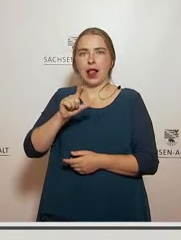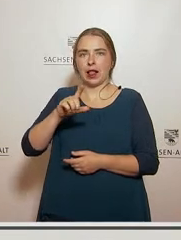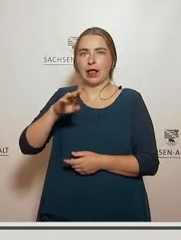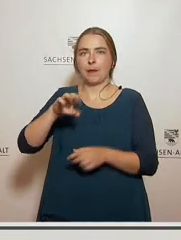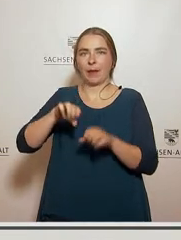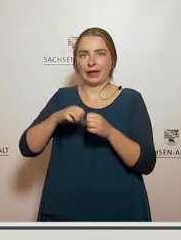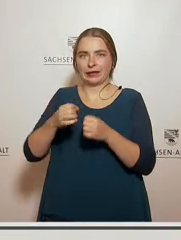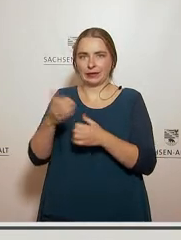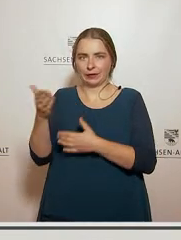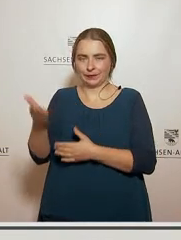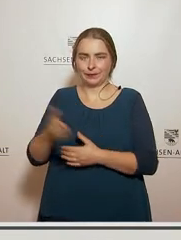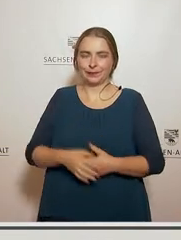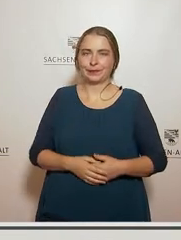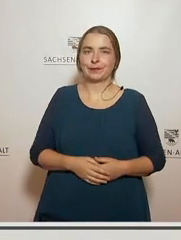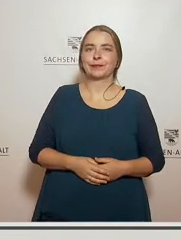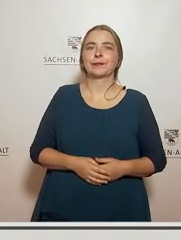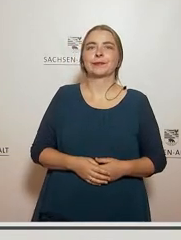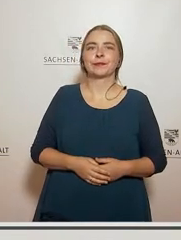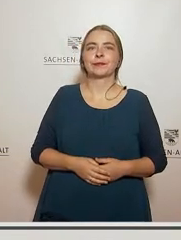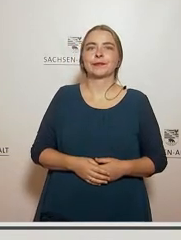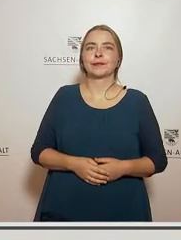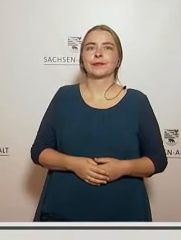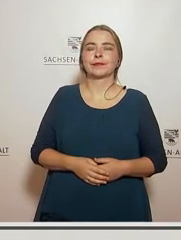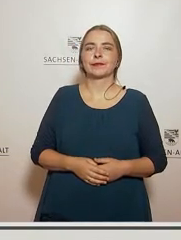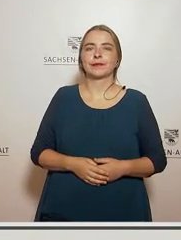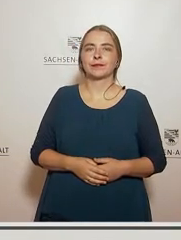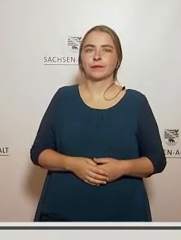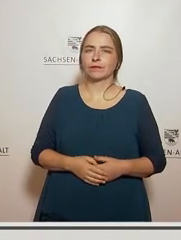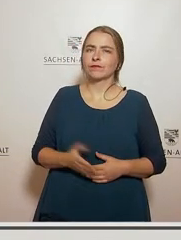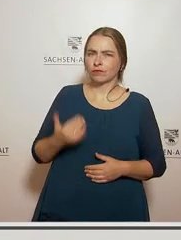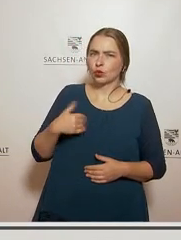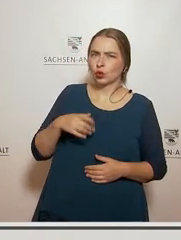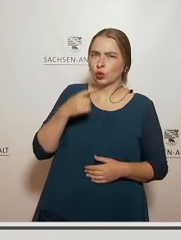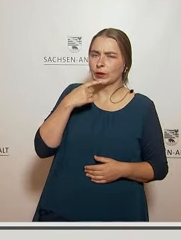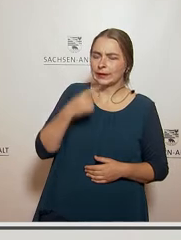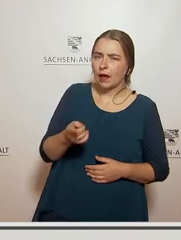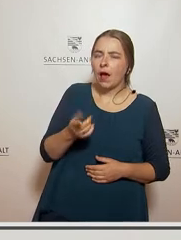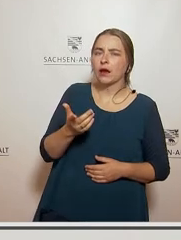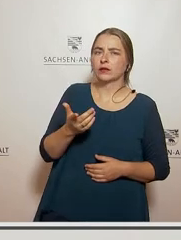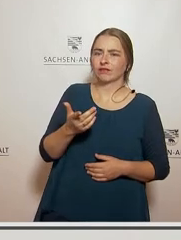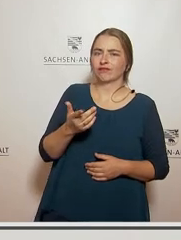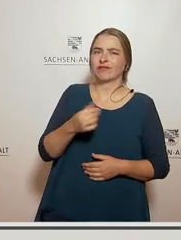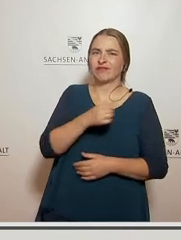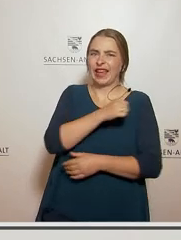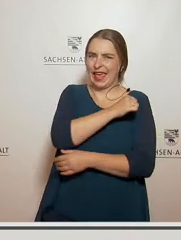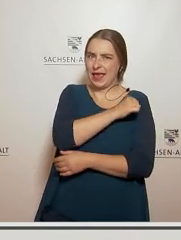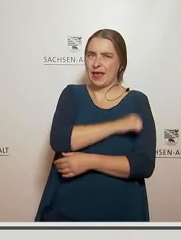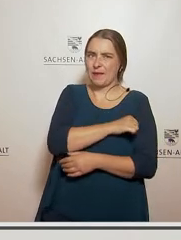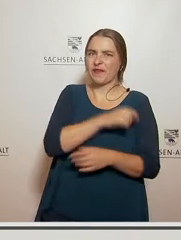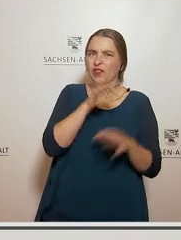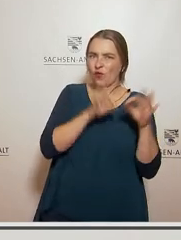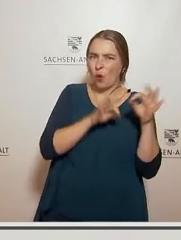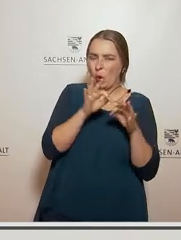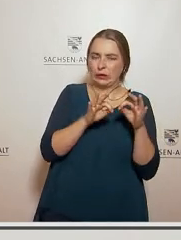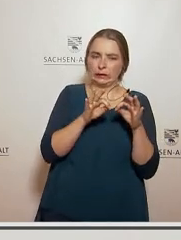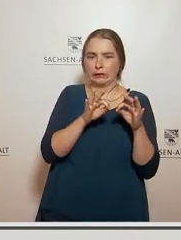Ja, Frau Grimbenne, Sie sagten schon, die Quote hierzulande ist relativ gering. Das gilt auch für die anderen